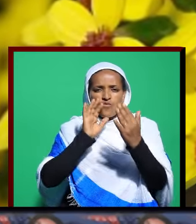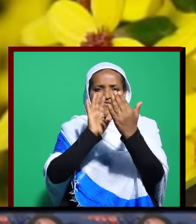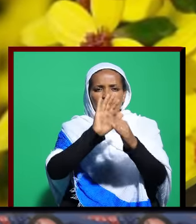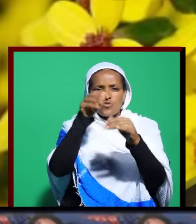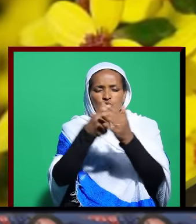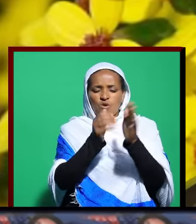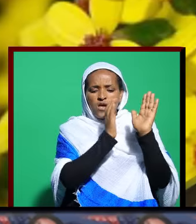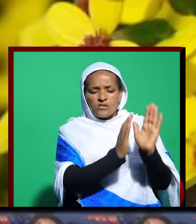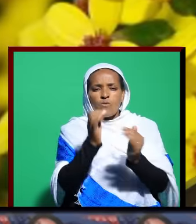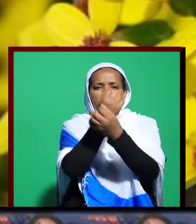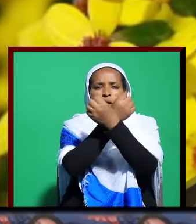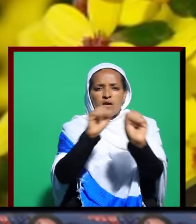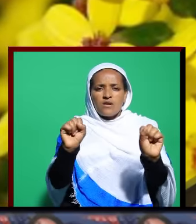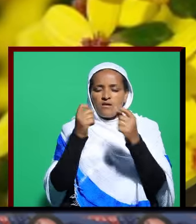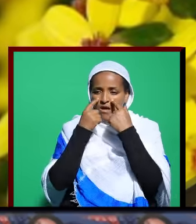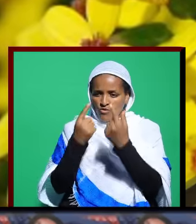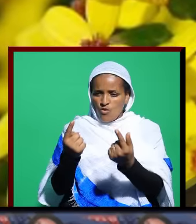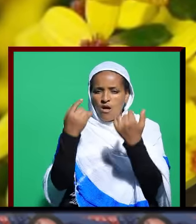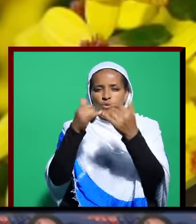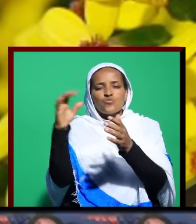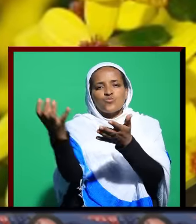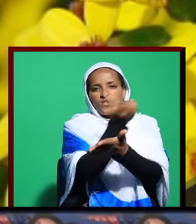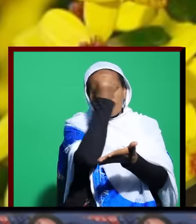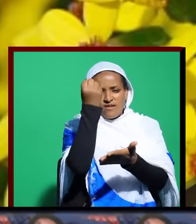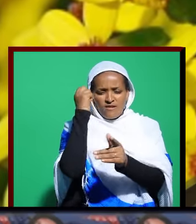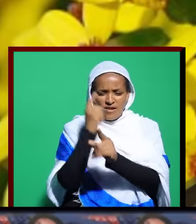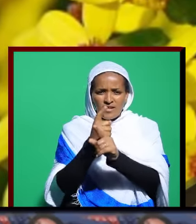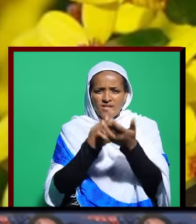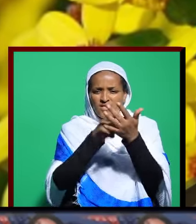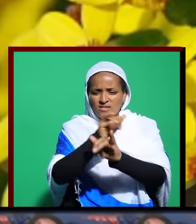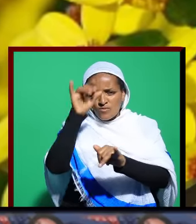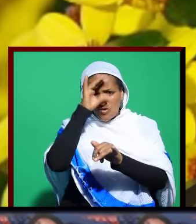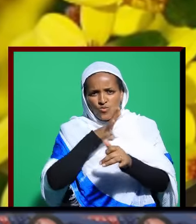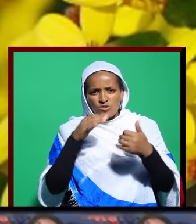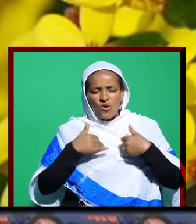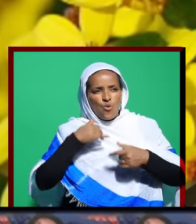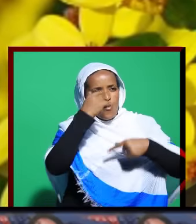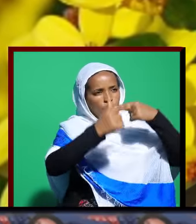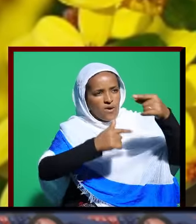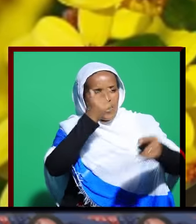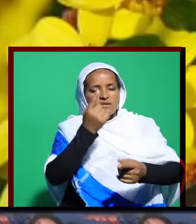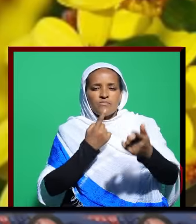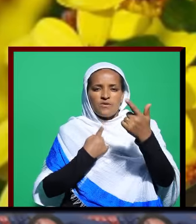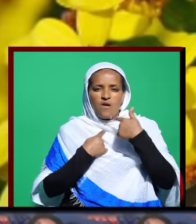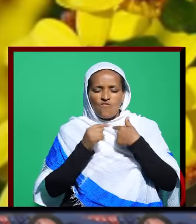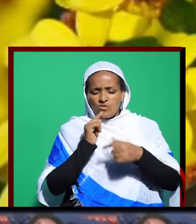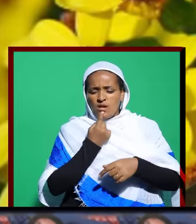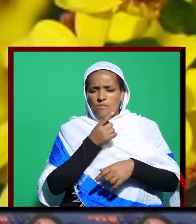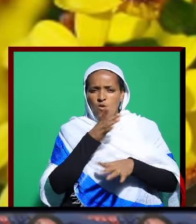ፊት ያዘጋጀኸውን ማዳንህን አይተዋል። አሁን ውሰደኝ ያለው ልክ እንዲህ አይነት ሰዎች አሉ። በቃ መሄድን